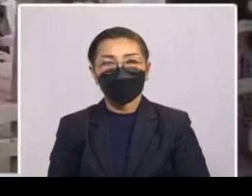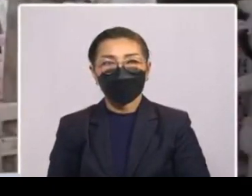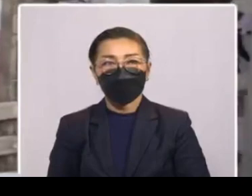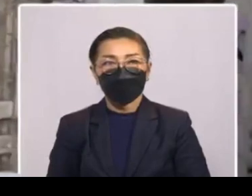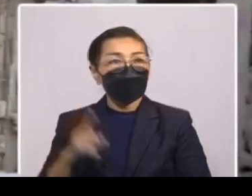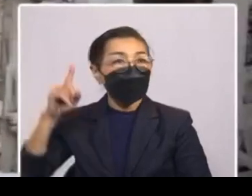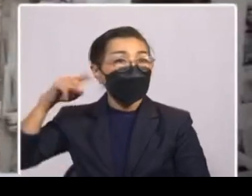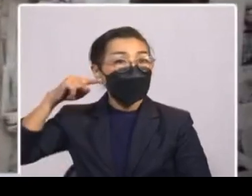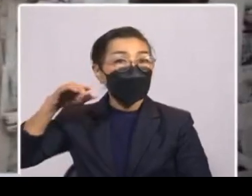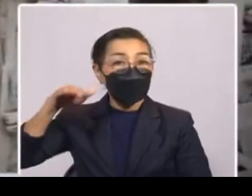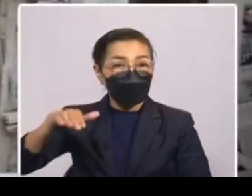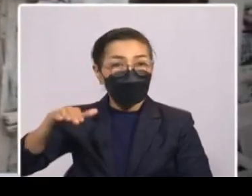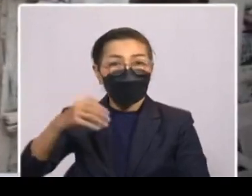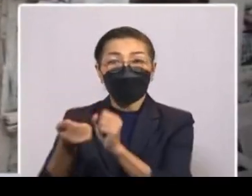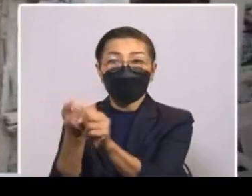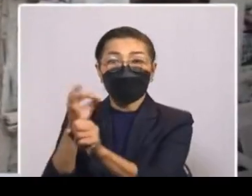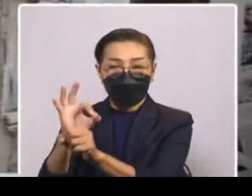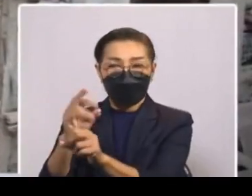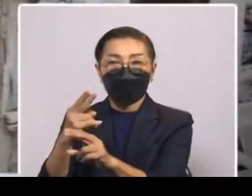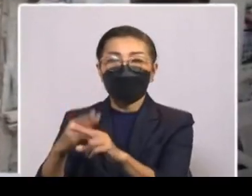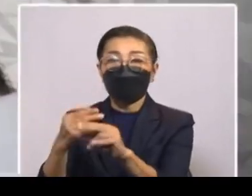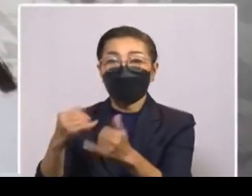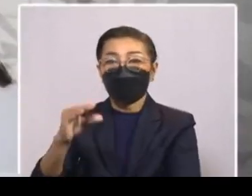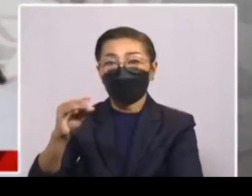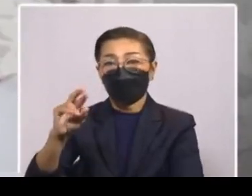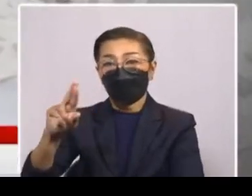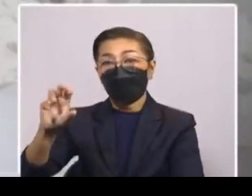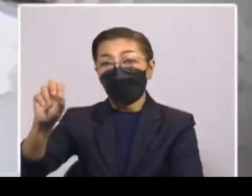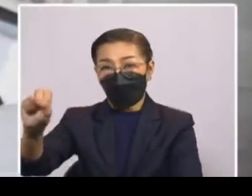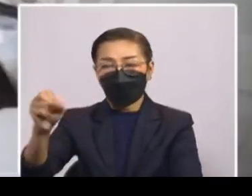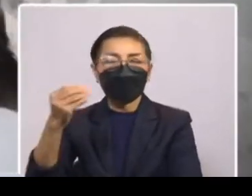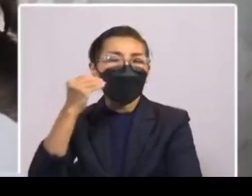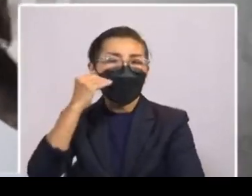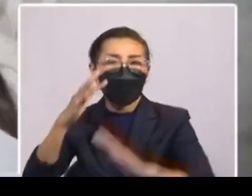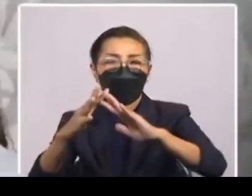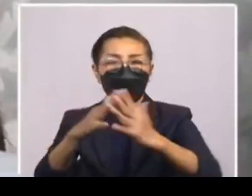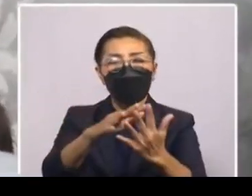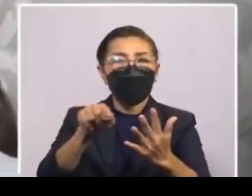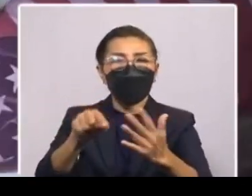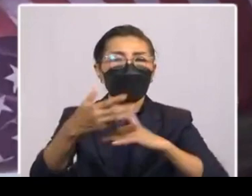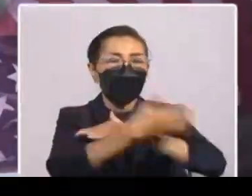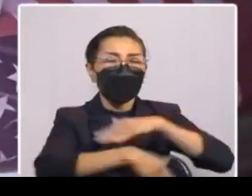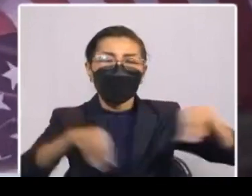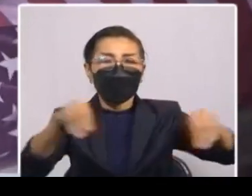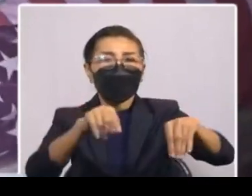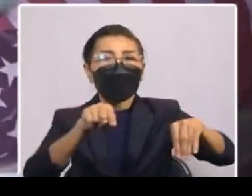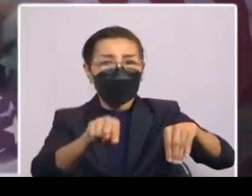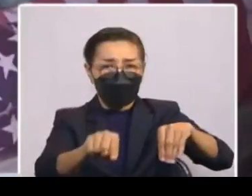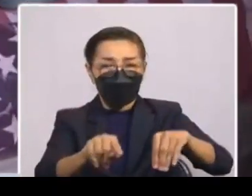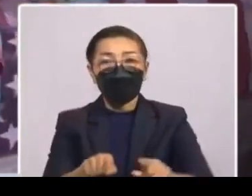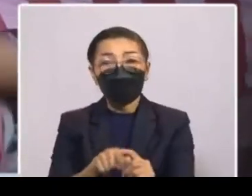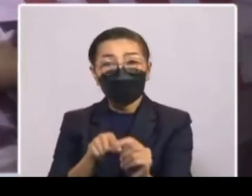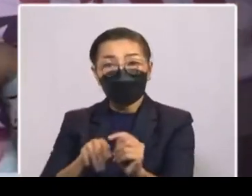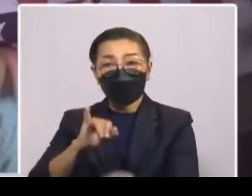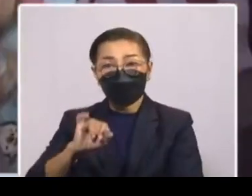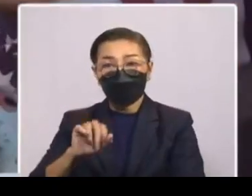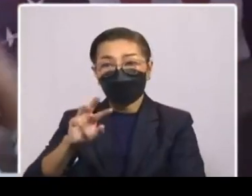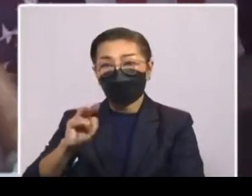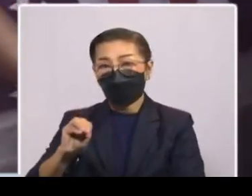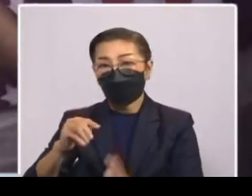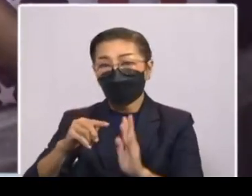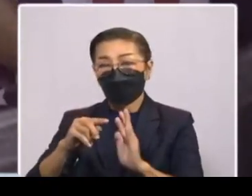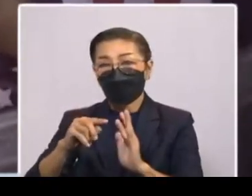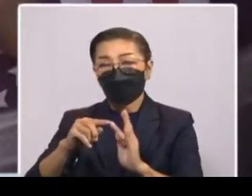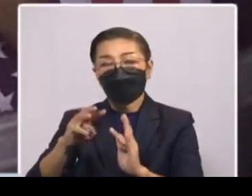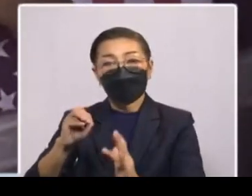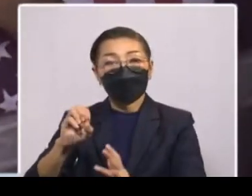น้องโรสแม่วัยใสอายุ19ปีอาศัยอยู่ในบ้านไม้หลังเก่าริมทางรถไฟตำบลในเมืองอำเภอเมืองจังหวัดนครราชสีม